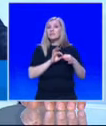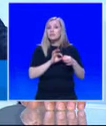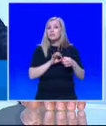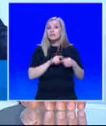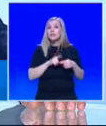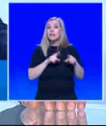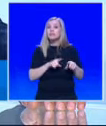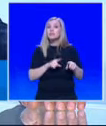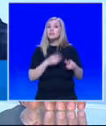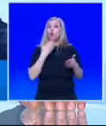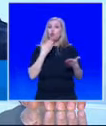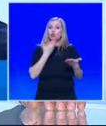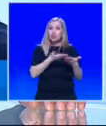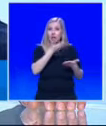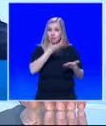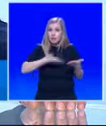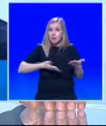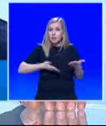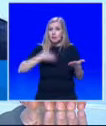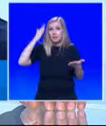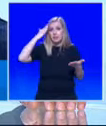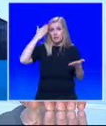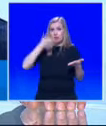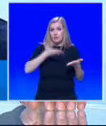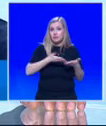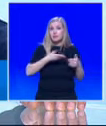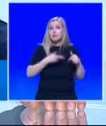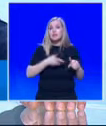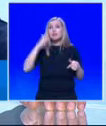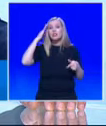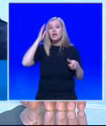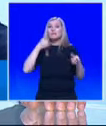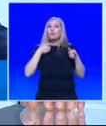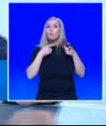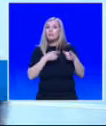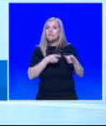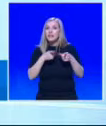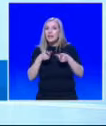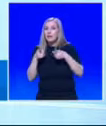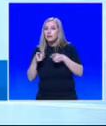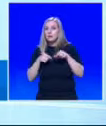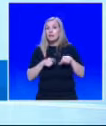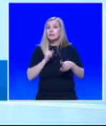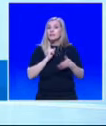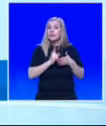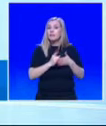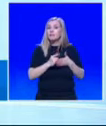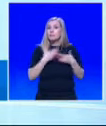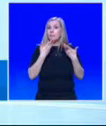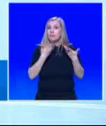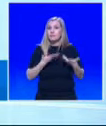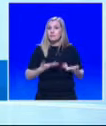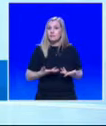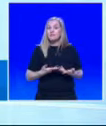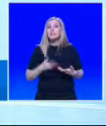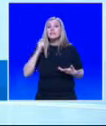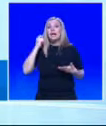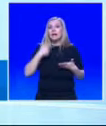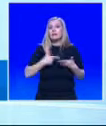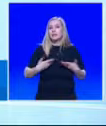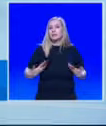да са отчетни на държавата. Те са държавно обвинение и те са длъжни да представляват наказателния интерес